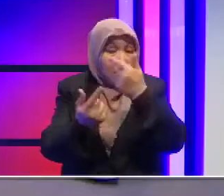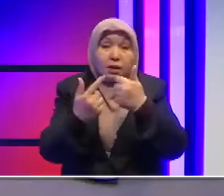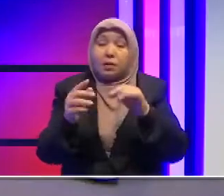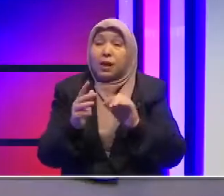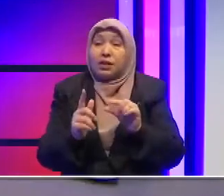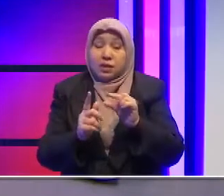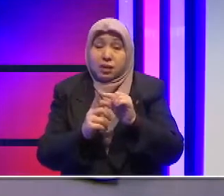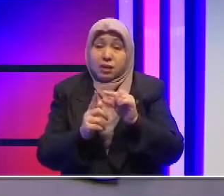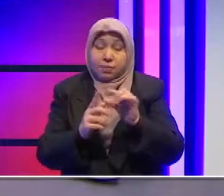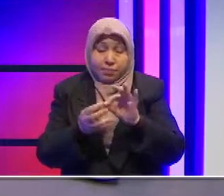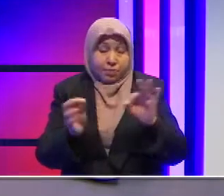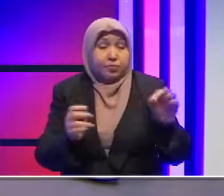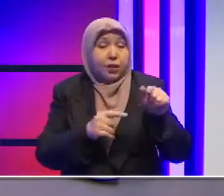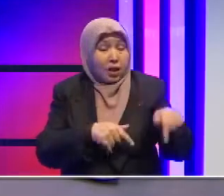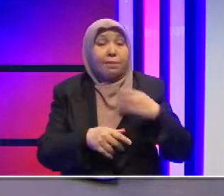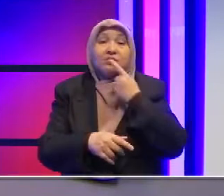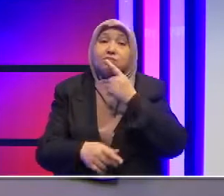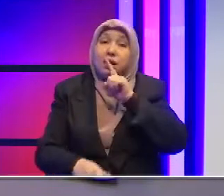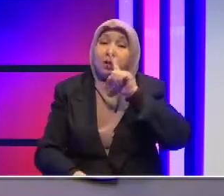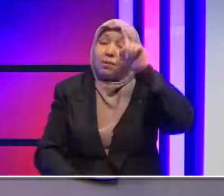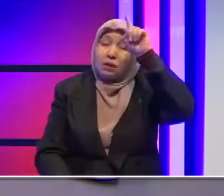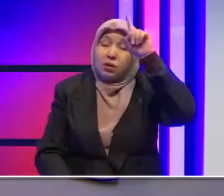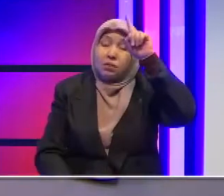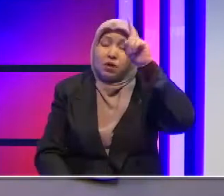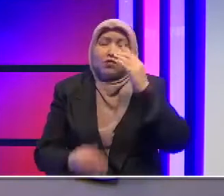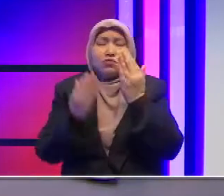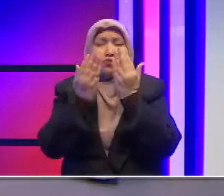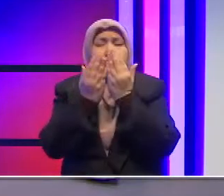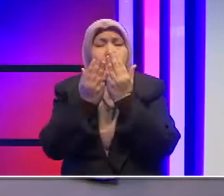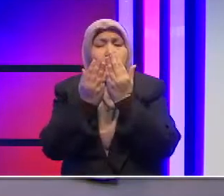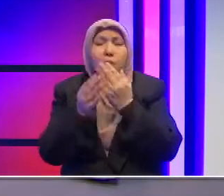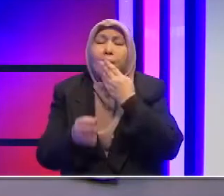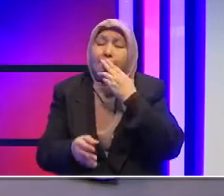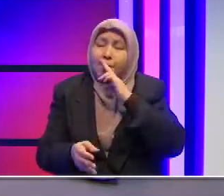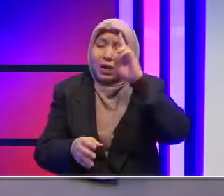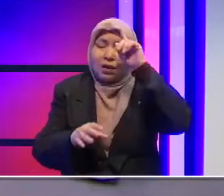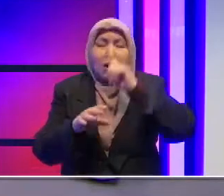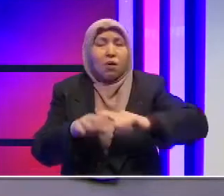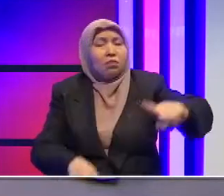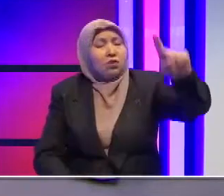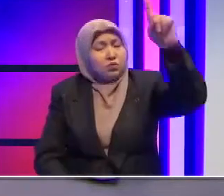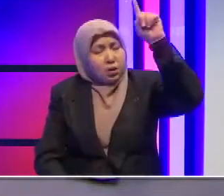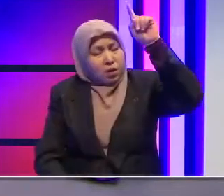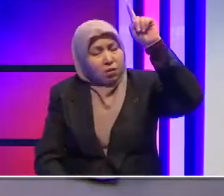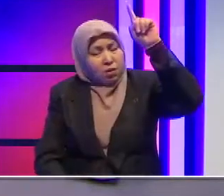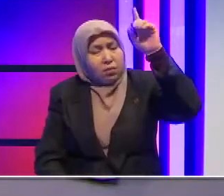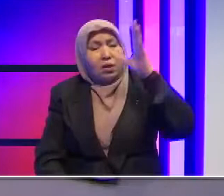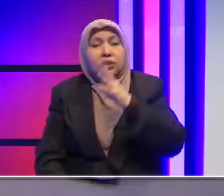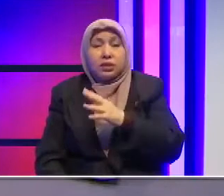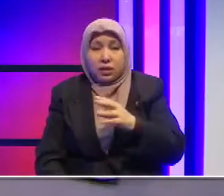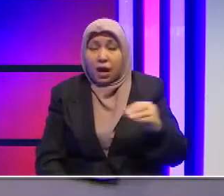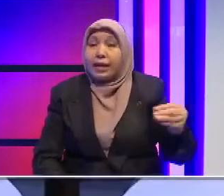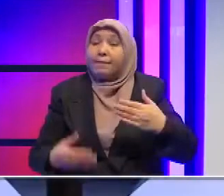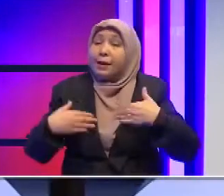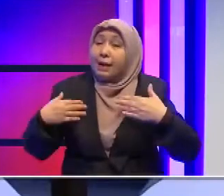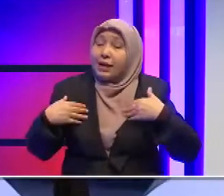Ustaz. Bismillahirrahmanirrahim. Alhamdulillah wassalatu wassalamu ala Rasulillah wa ala alihi wa sahbihi wa mawalah amma ba'. Yang